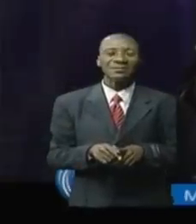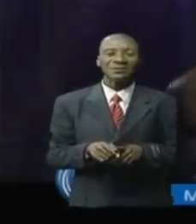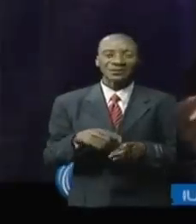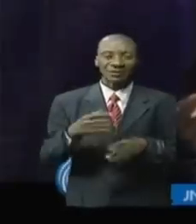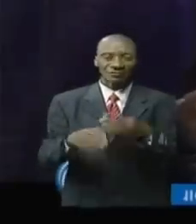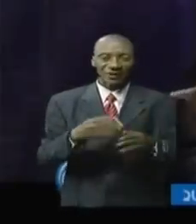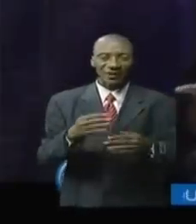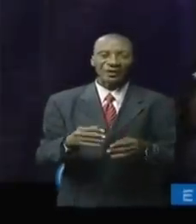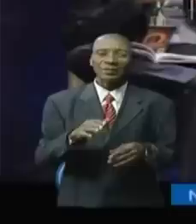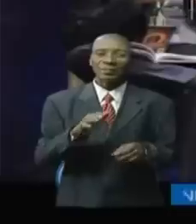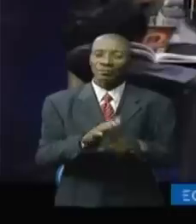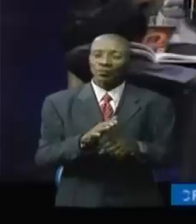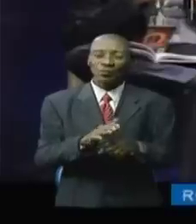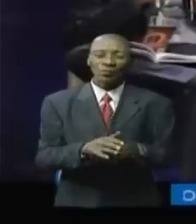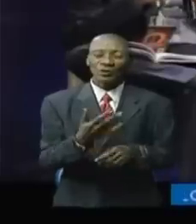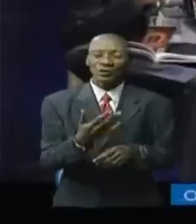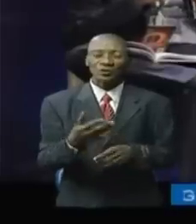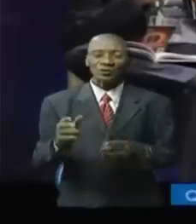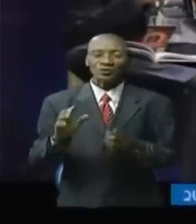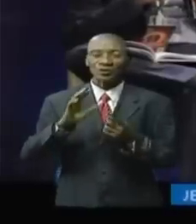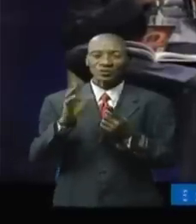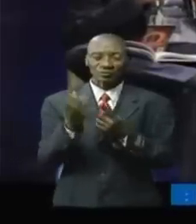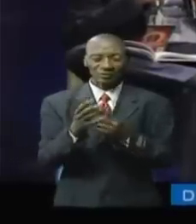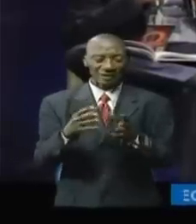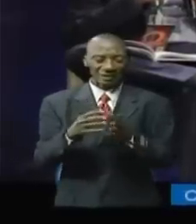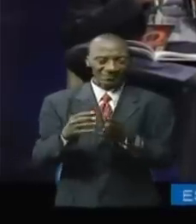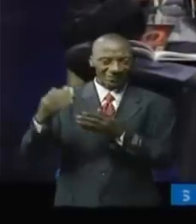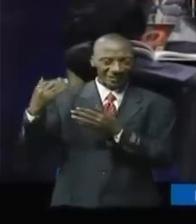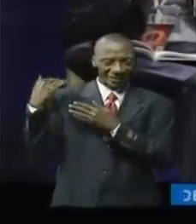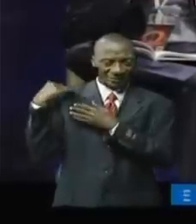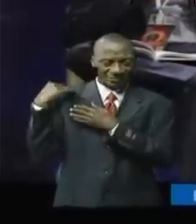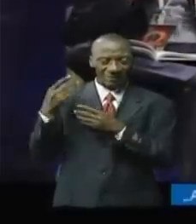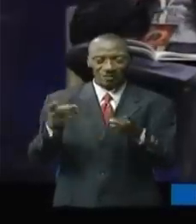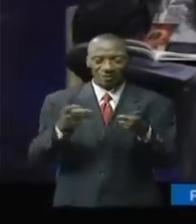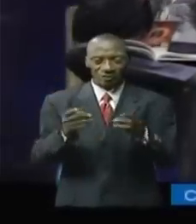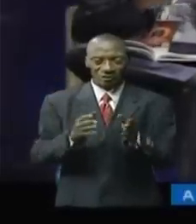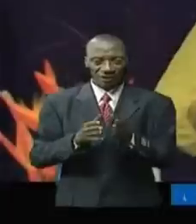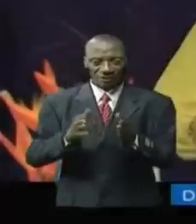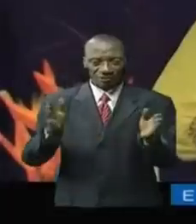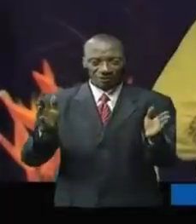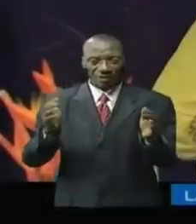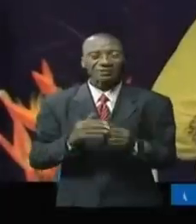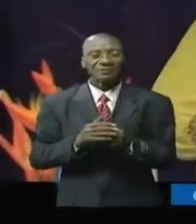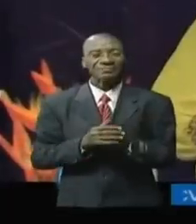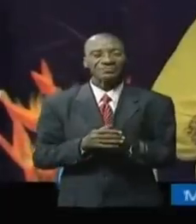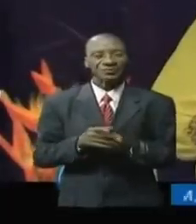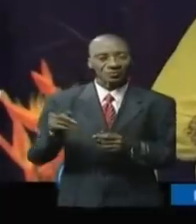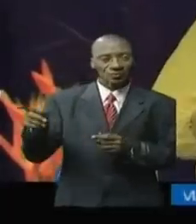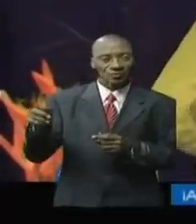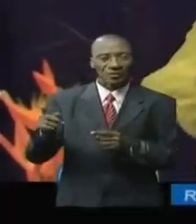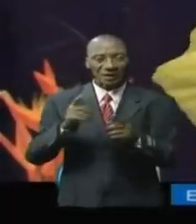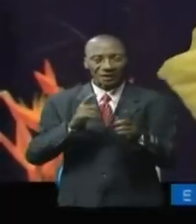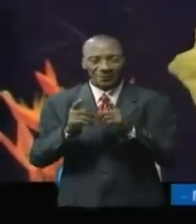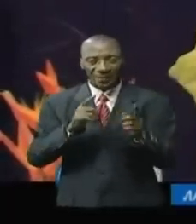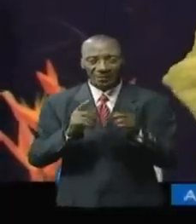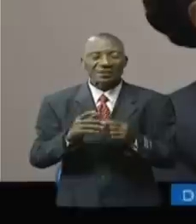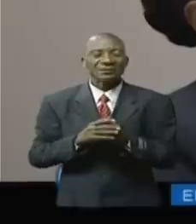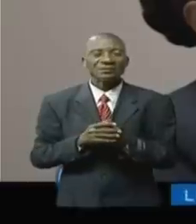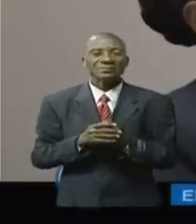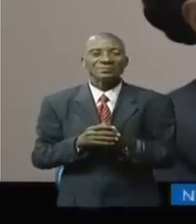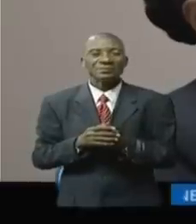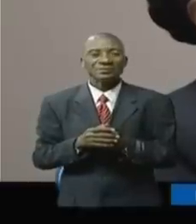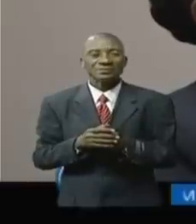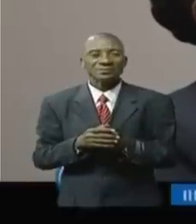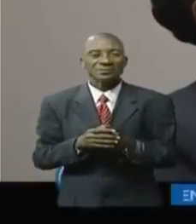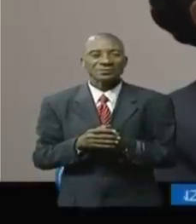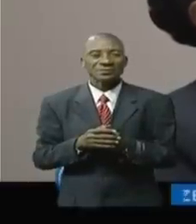durable conduit par le directeur général de l'ANAPI, Anthony Kinzo, a élevé le débat autour des réponses collectives à apporter